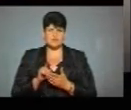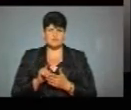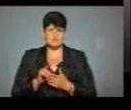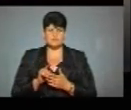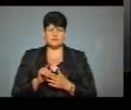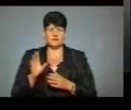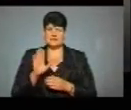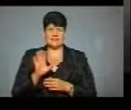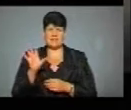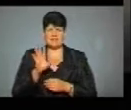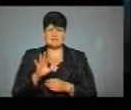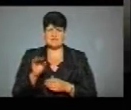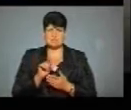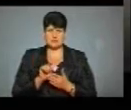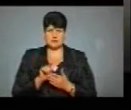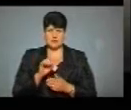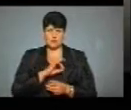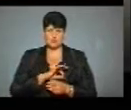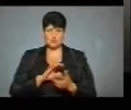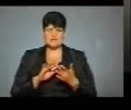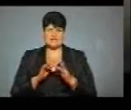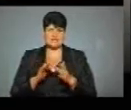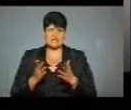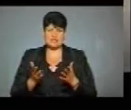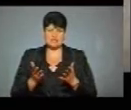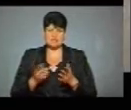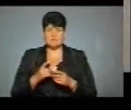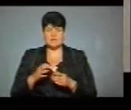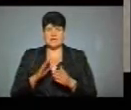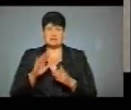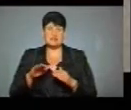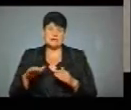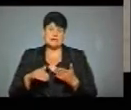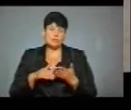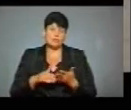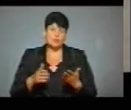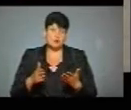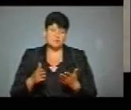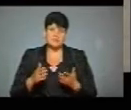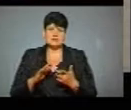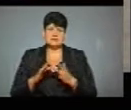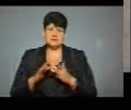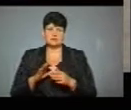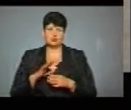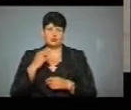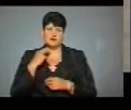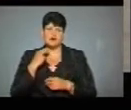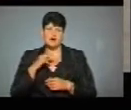напевно, пенсіонери користуються інтернетом, тут таке, знаєте, ну, хіба що діти допомогли б, але через інтернет було б